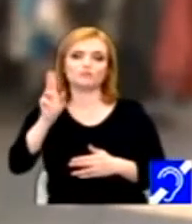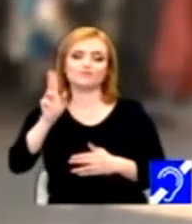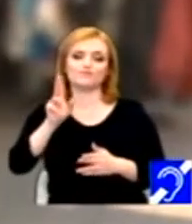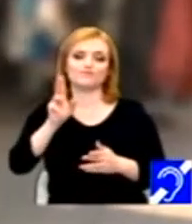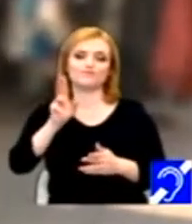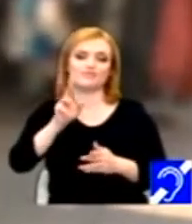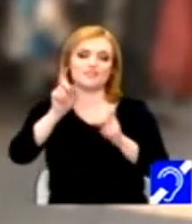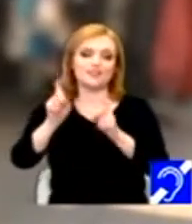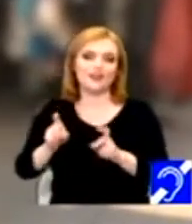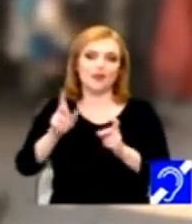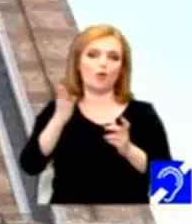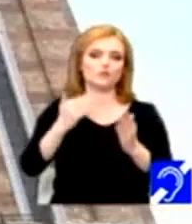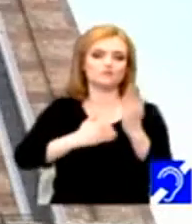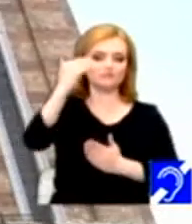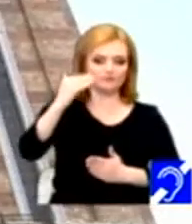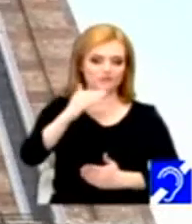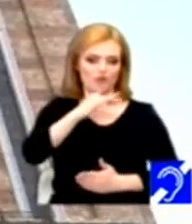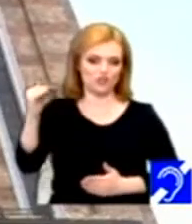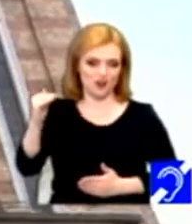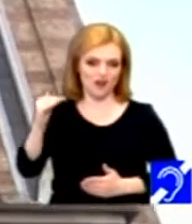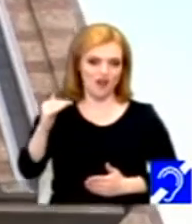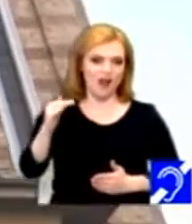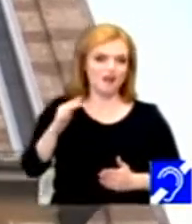fie cunoscuți, să primească o funcție.